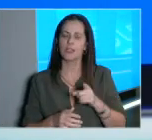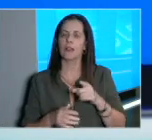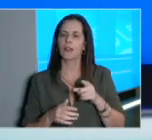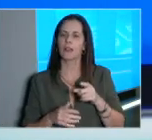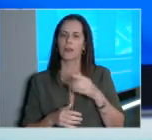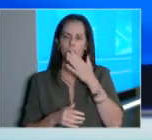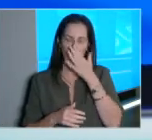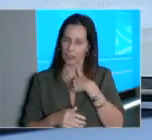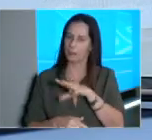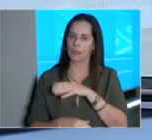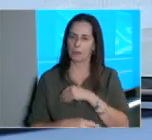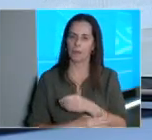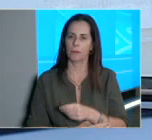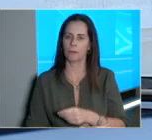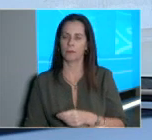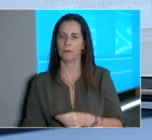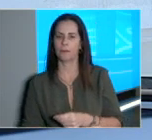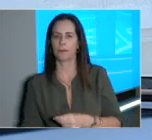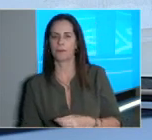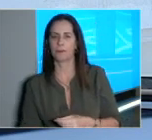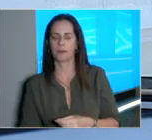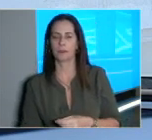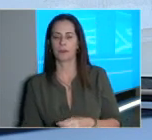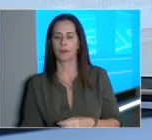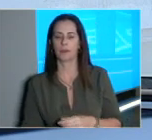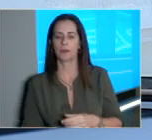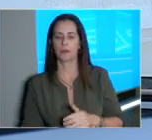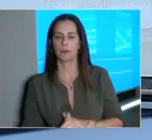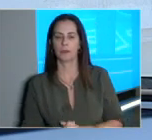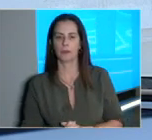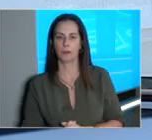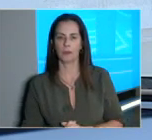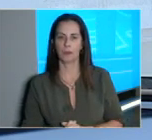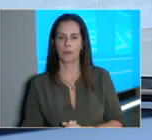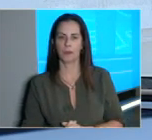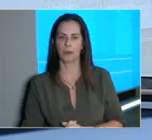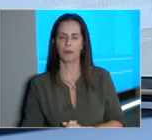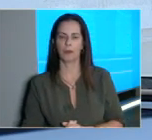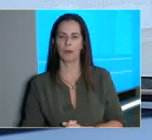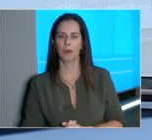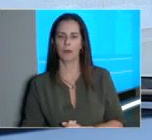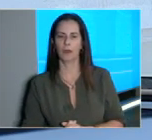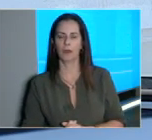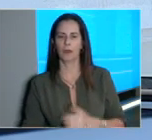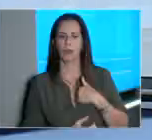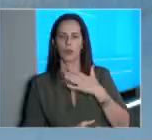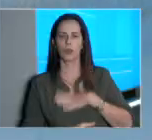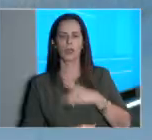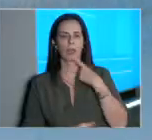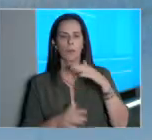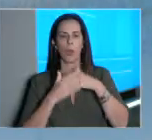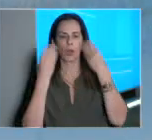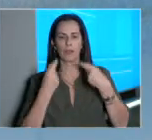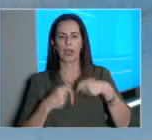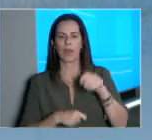לאפשר... אני מבקש לחזק את דברייך רק מאוד. כן. טוב, אני רוצה לעבור ל... כן, אני רוצה להגיד בוקר